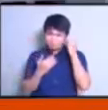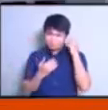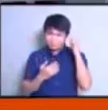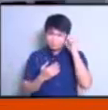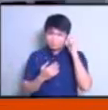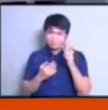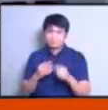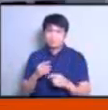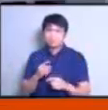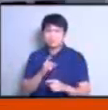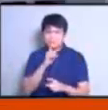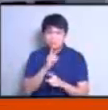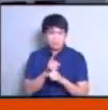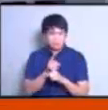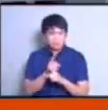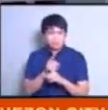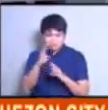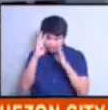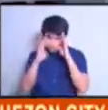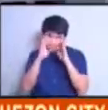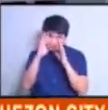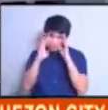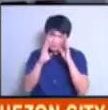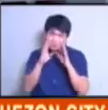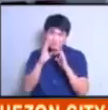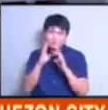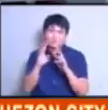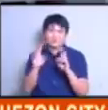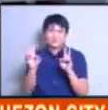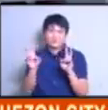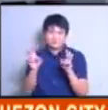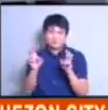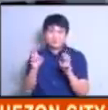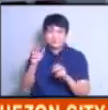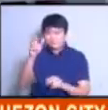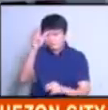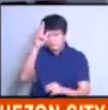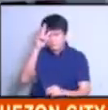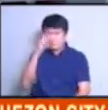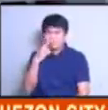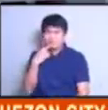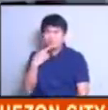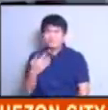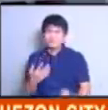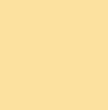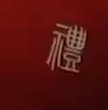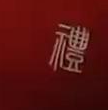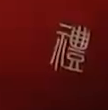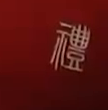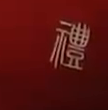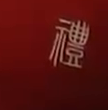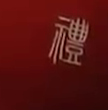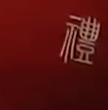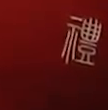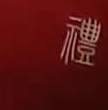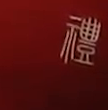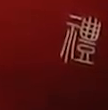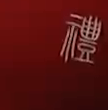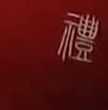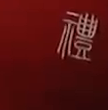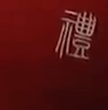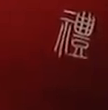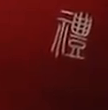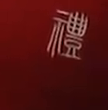ang original composer na inamin naman po ni Mr. Disukatan ng Manok na Pula. Sir, salamat, sir. Thank you, sir. Mabuhay ka. Sobrang viral